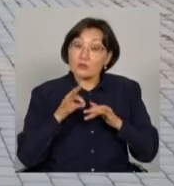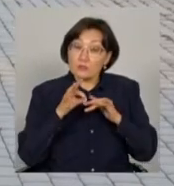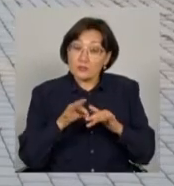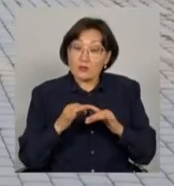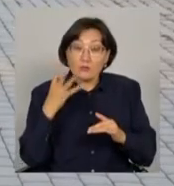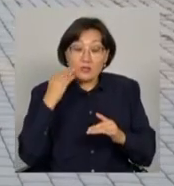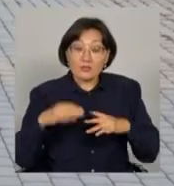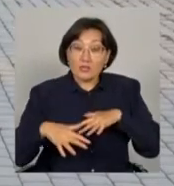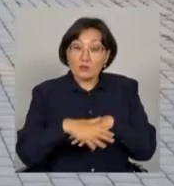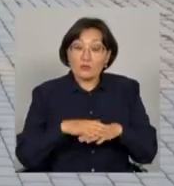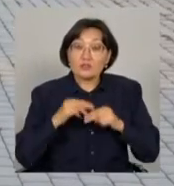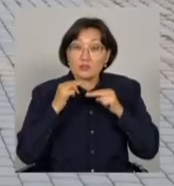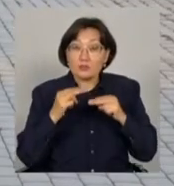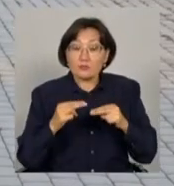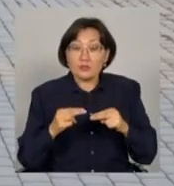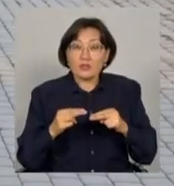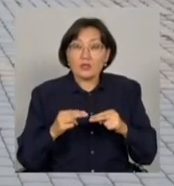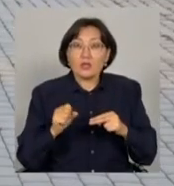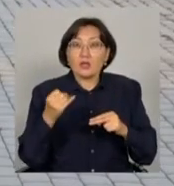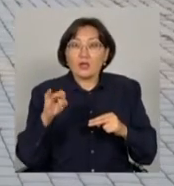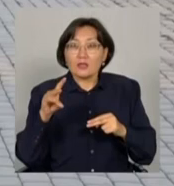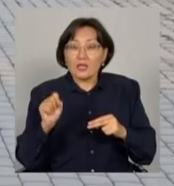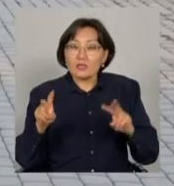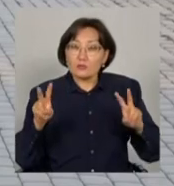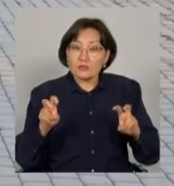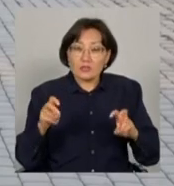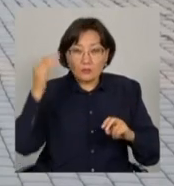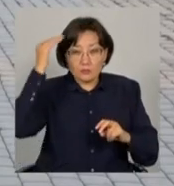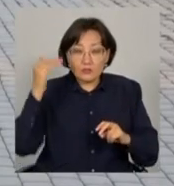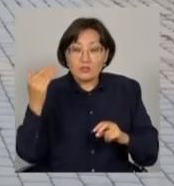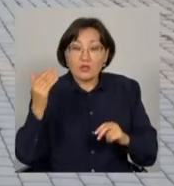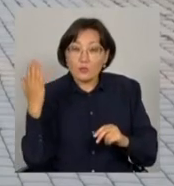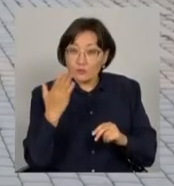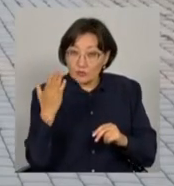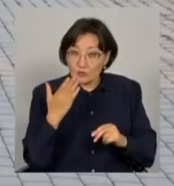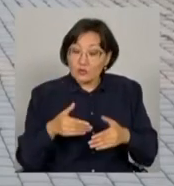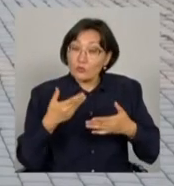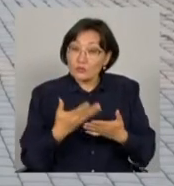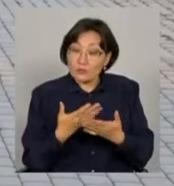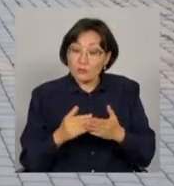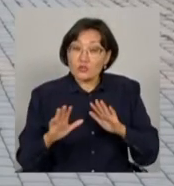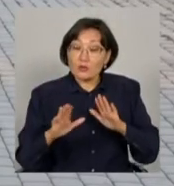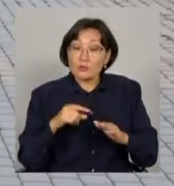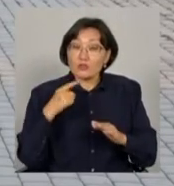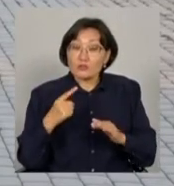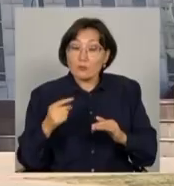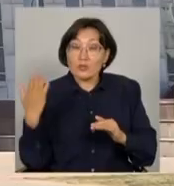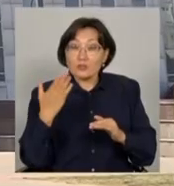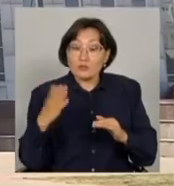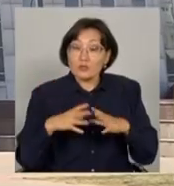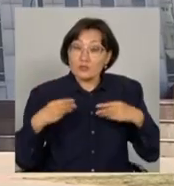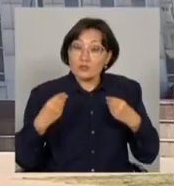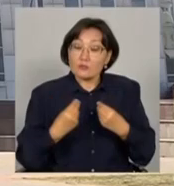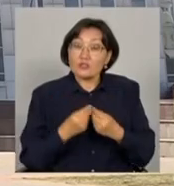Алдымен алматылықтар назарына шағылыспайтын айна деп аталатын тәжік ағайындардың киносы ұсынылды. Режиссердің айтуынша, фильм